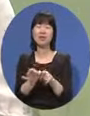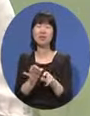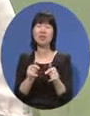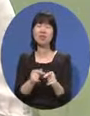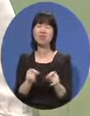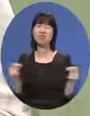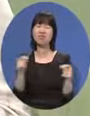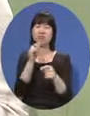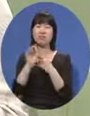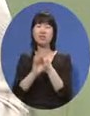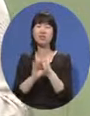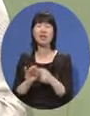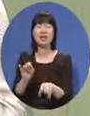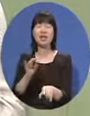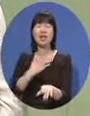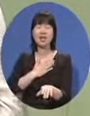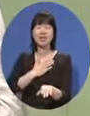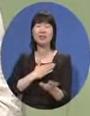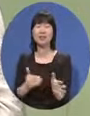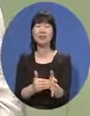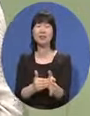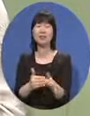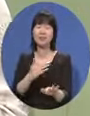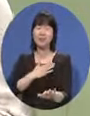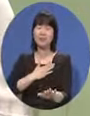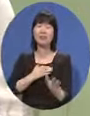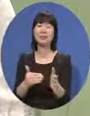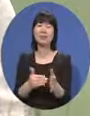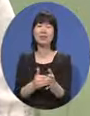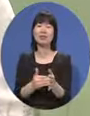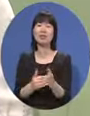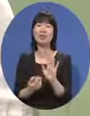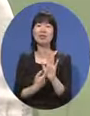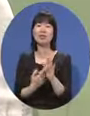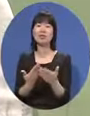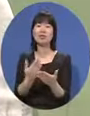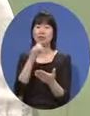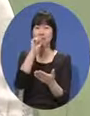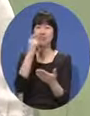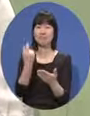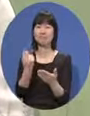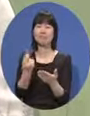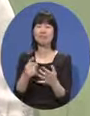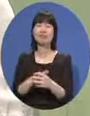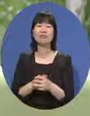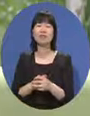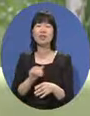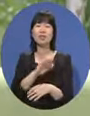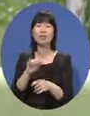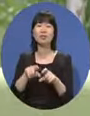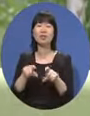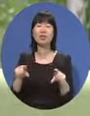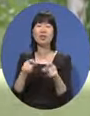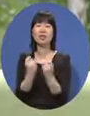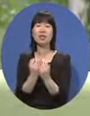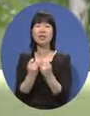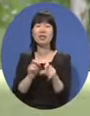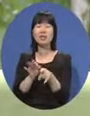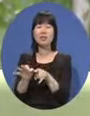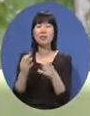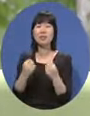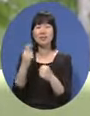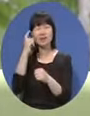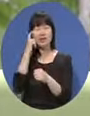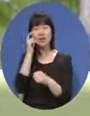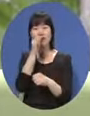늘어지면 아 이제 알았어요 그만 이제 그만 정도로 사인을 보내 주시는 것 좋을 것 같에 4 아니 우리는 보통 여자들이 잔소리를 많이